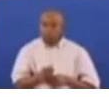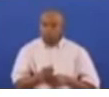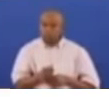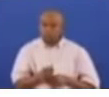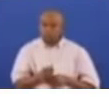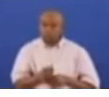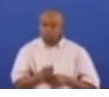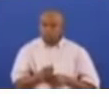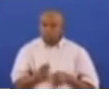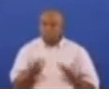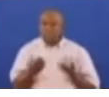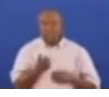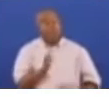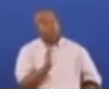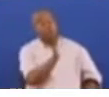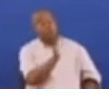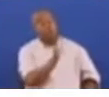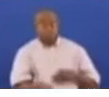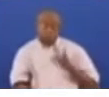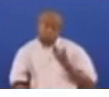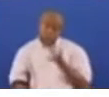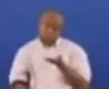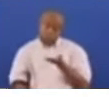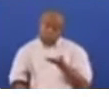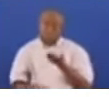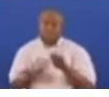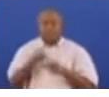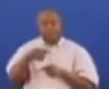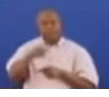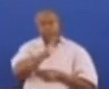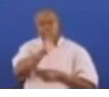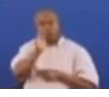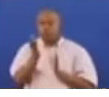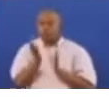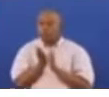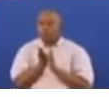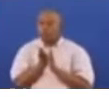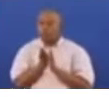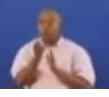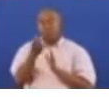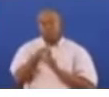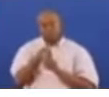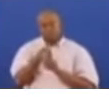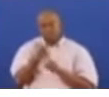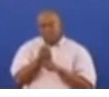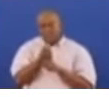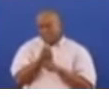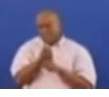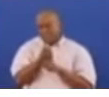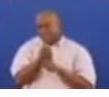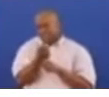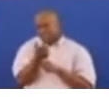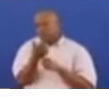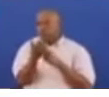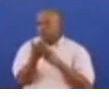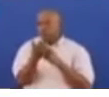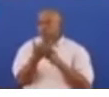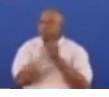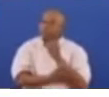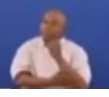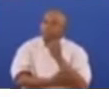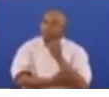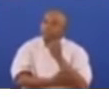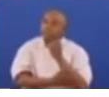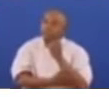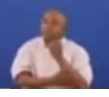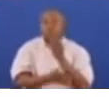mamlaka mkuu wa muhimili alimwambia you just go there, kawaambie watu kwamba niliteleza, kwa sababu ushahidi si upo. Hapa